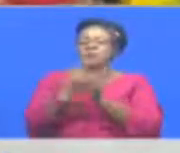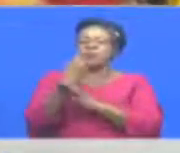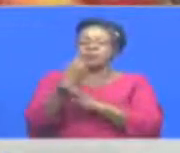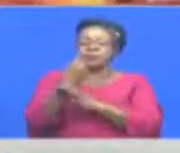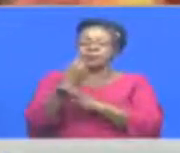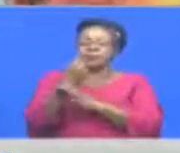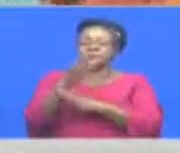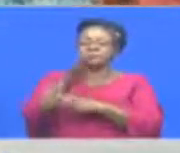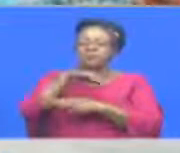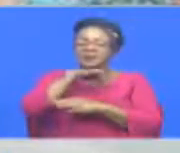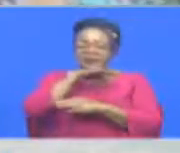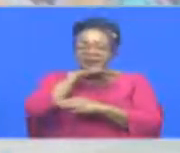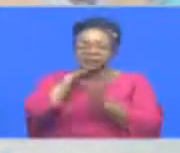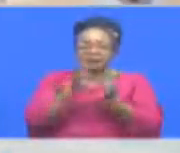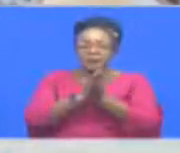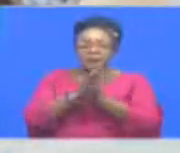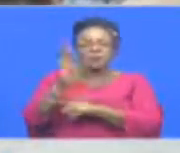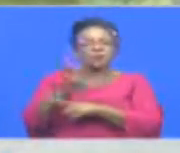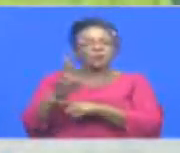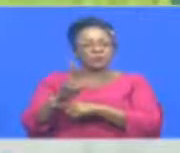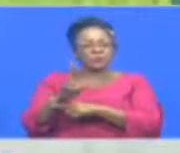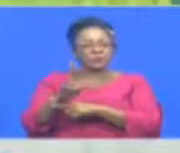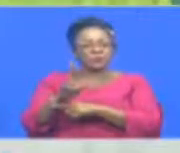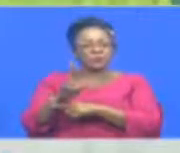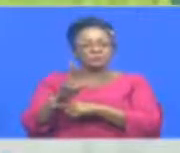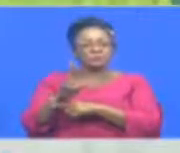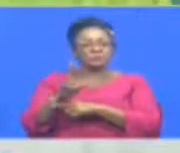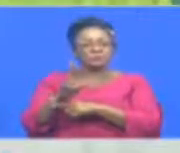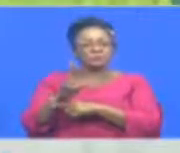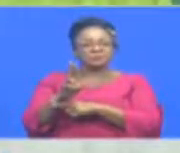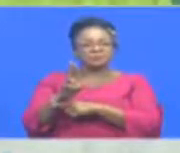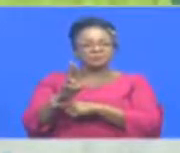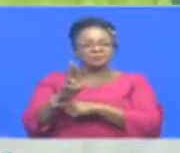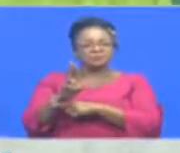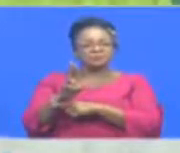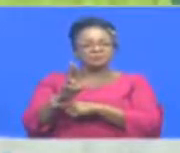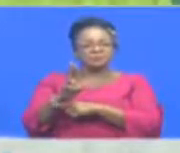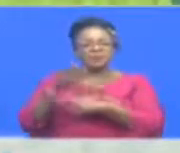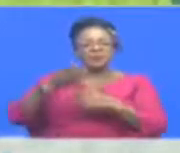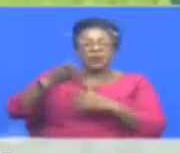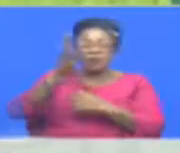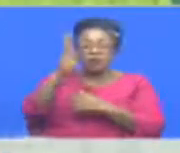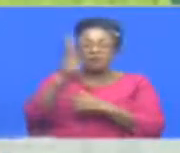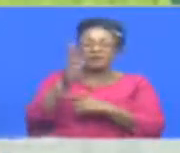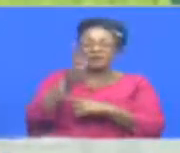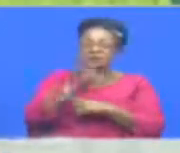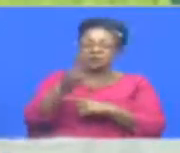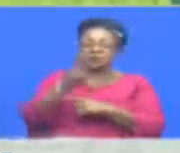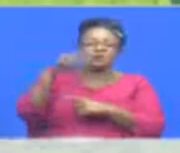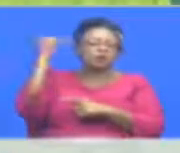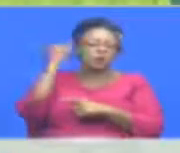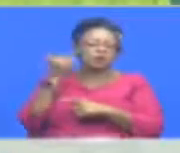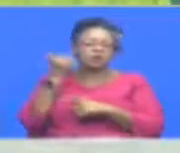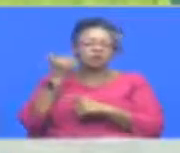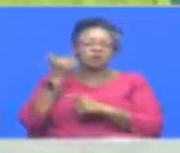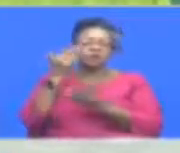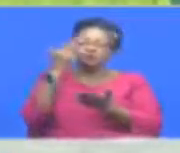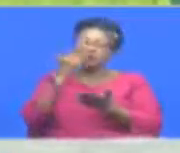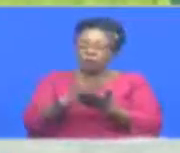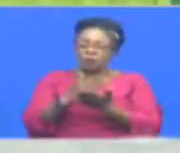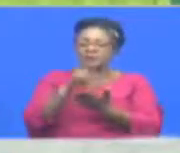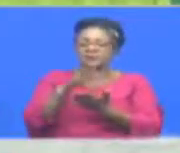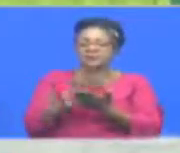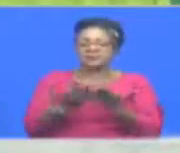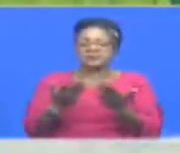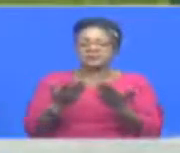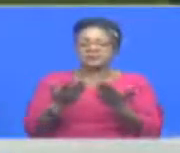wa kisiasa Raila Odinga. Mungu ametumia mahakama kusimamisha mambo haya